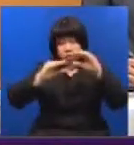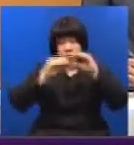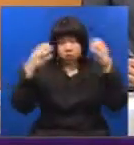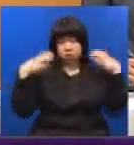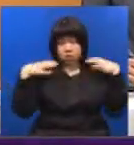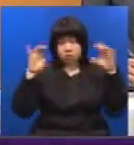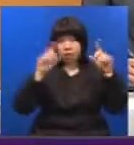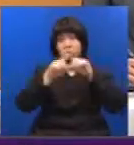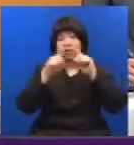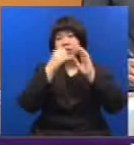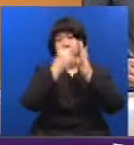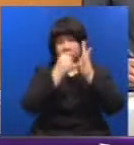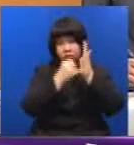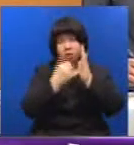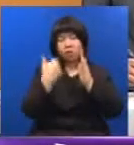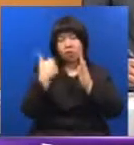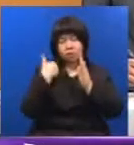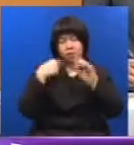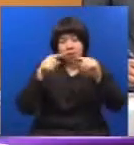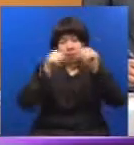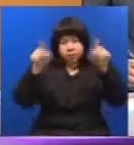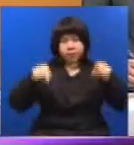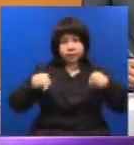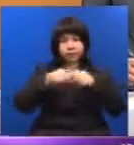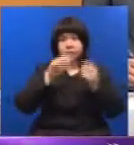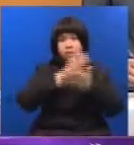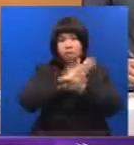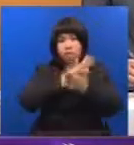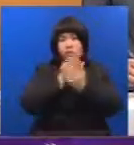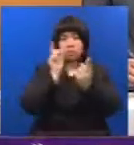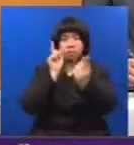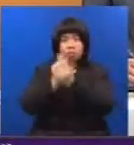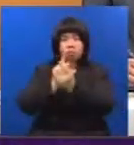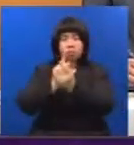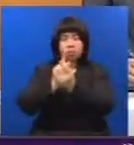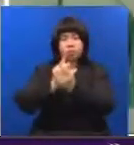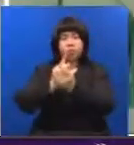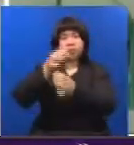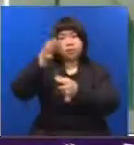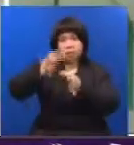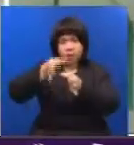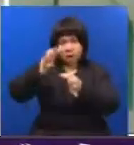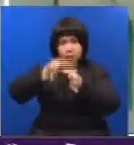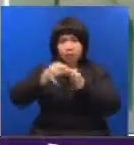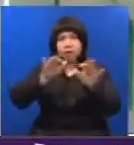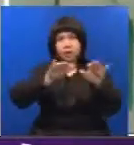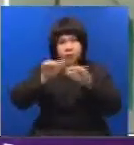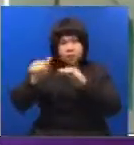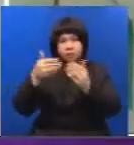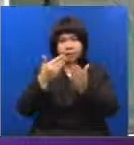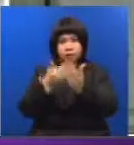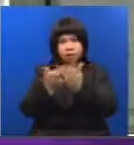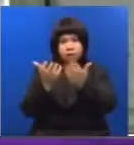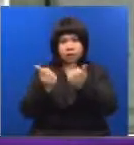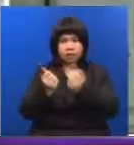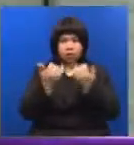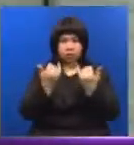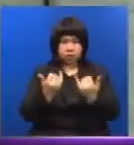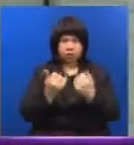ที่จ่หด้กันตอนนี้ก็ทยอยค่านำใบประทวลมาที่ท.อศ.เพื่ที่จะทำสัญญาเตรี่ยมรับเงินกแล้วในวันนี้ใ